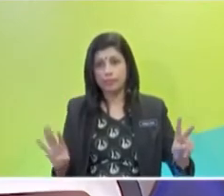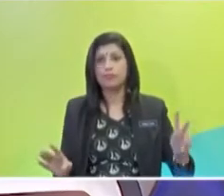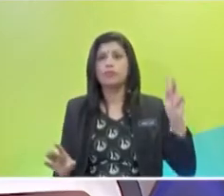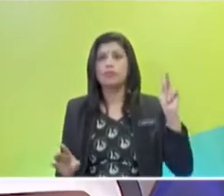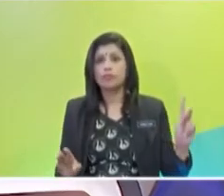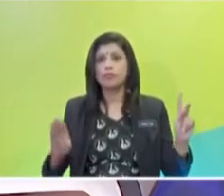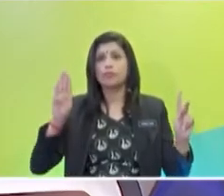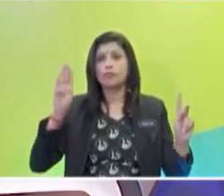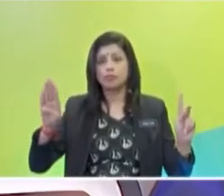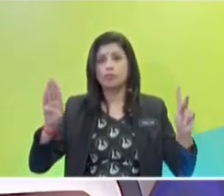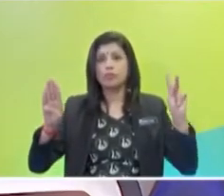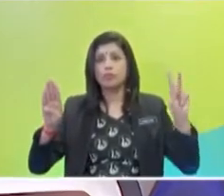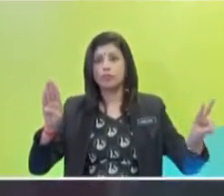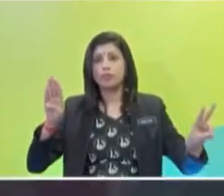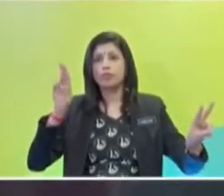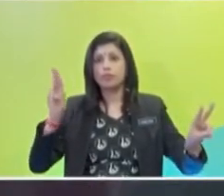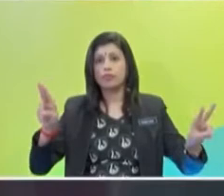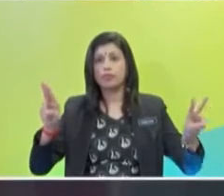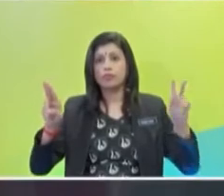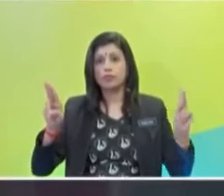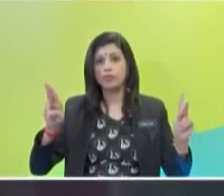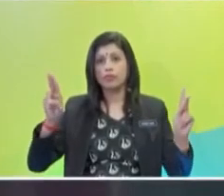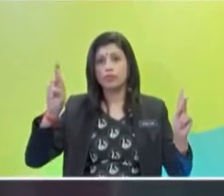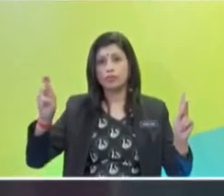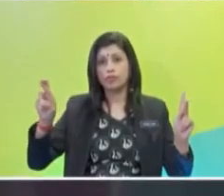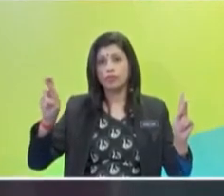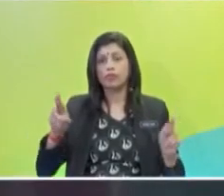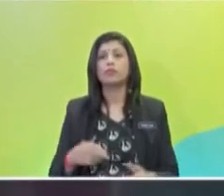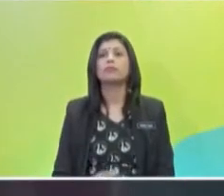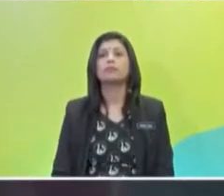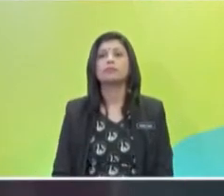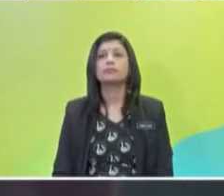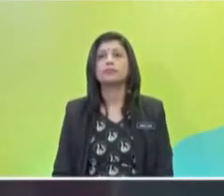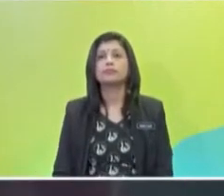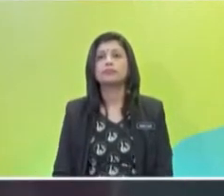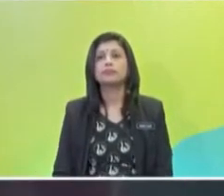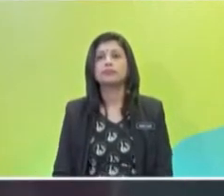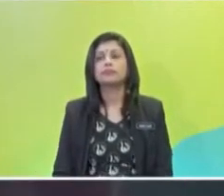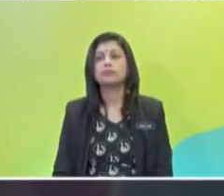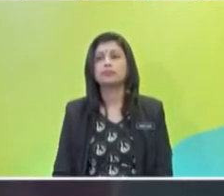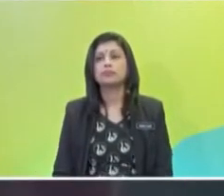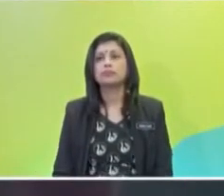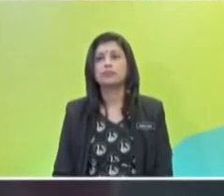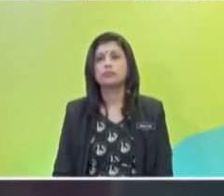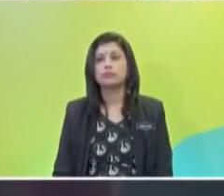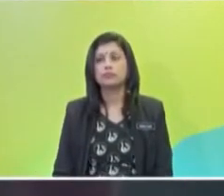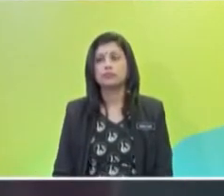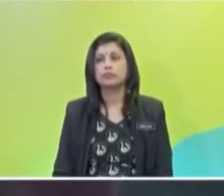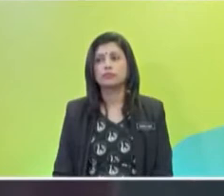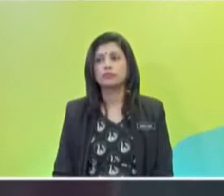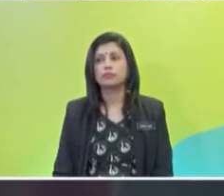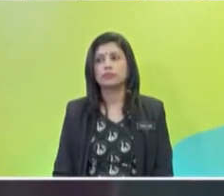bur. Jadi gabungan suku kata pertama dan suku kata kedua tersebut menjadi perkataan